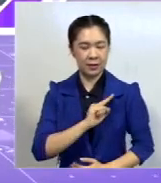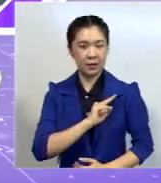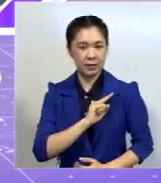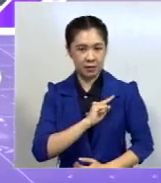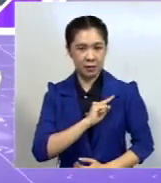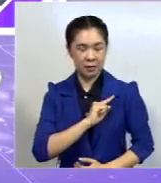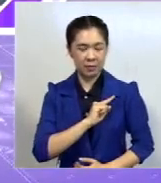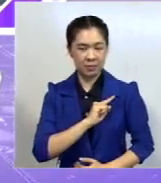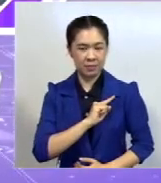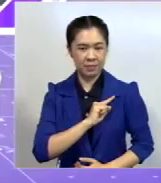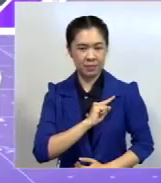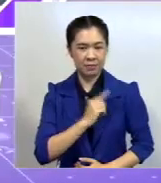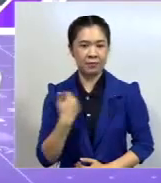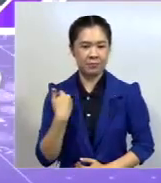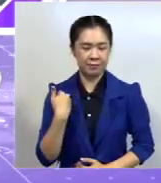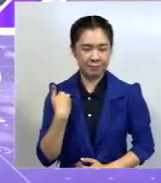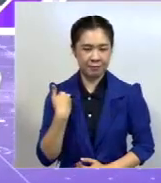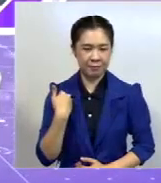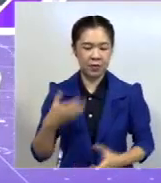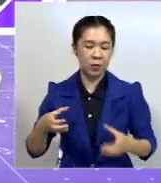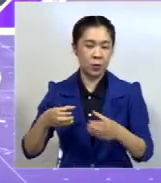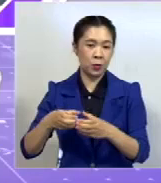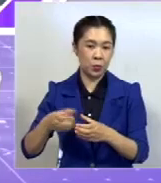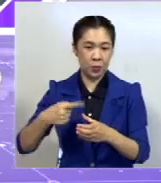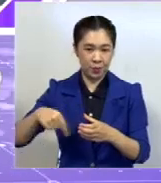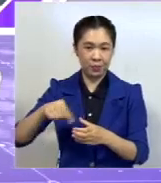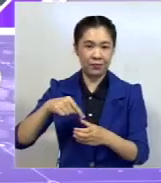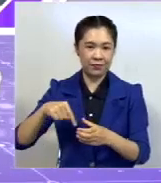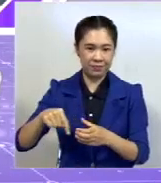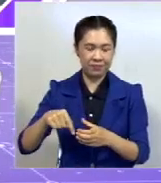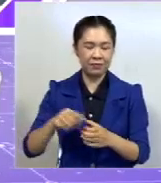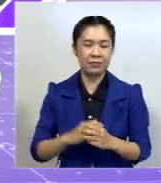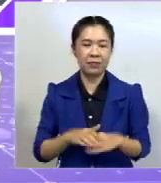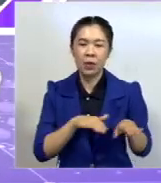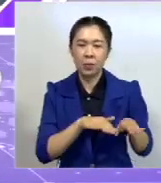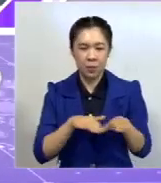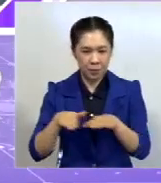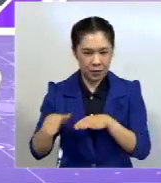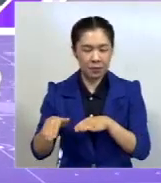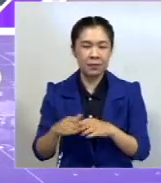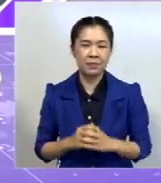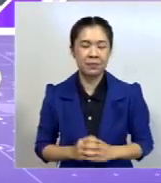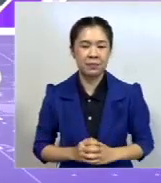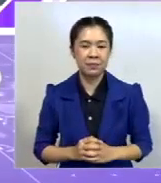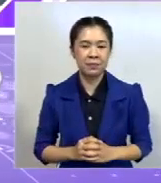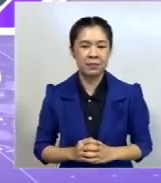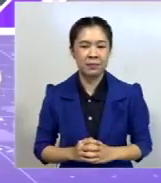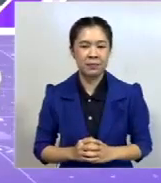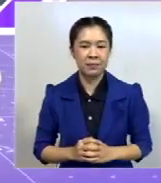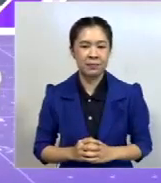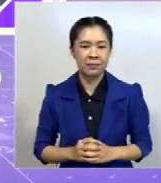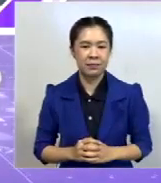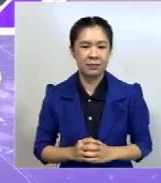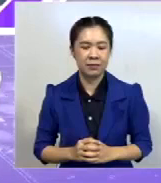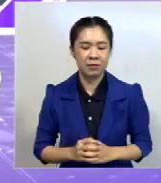นี่ยก็เตรียมเราเรียกว่ากองอำนวยการนะครับเราก็เตรียมกองอำนวยการนี้สแตนบายตรงนี้ไว้พร้อมอยู่แล้วนี่การเฝ้าเขาเรียกว่